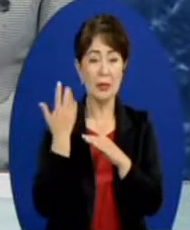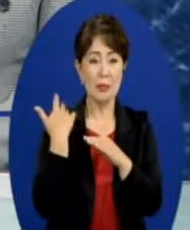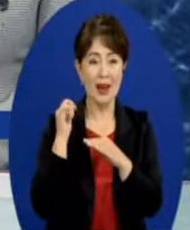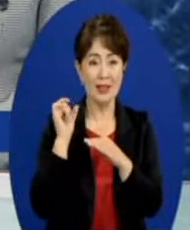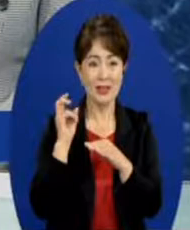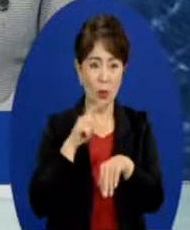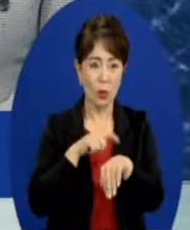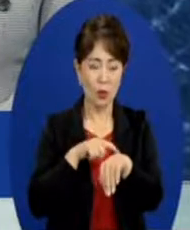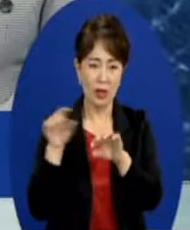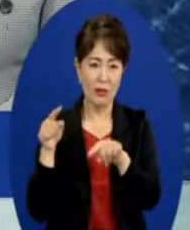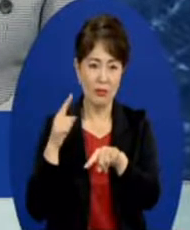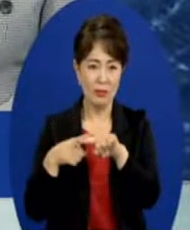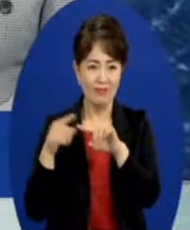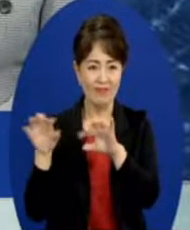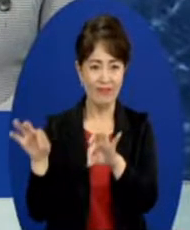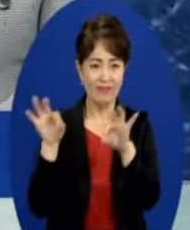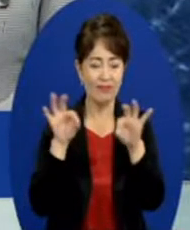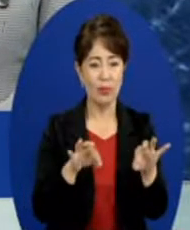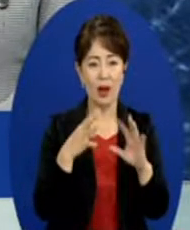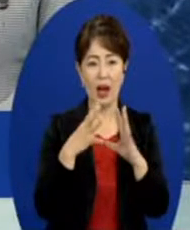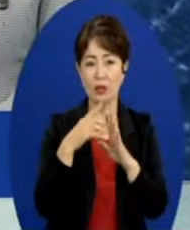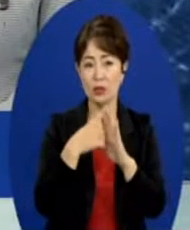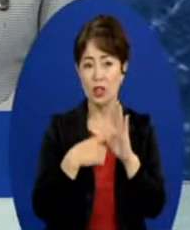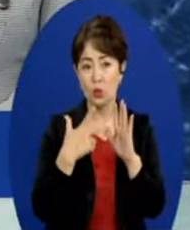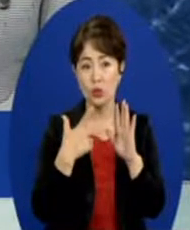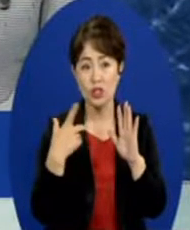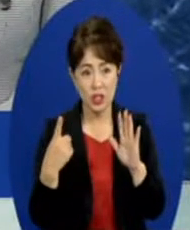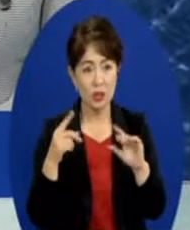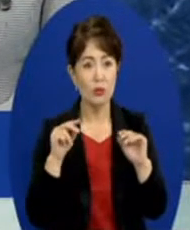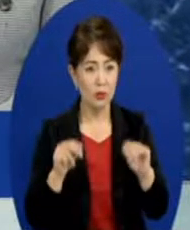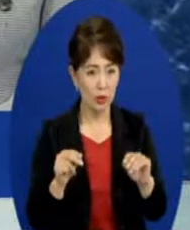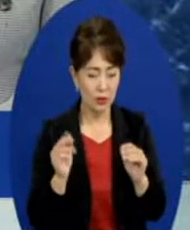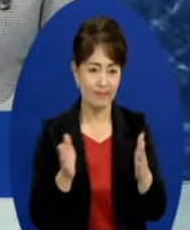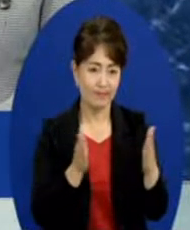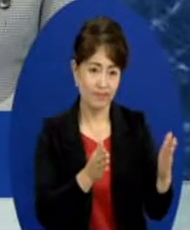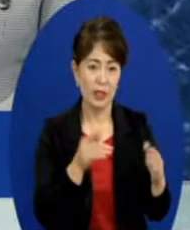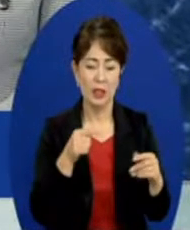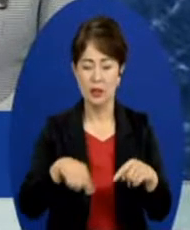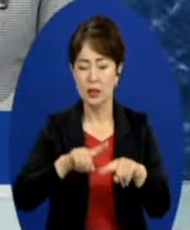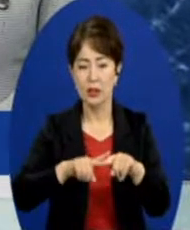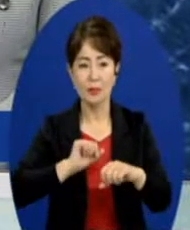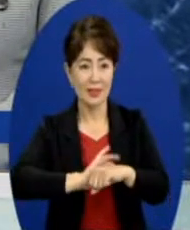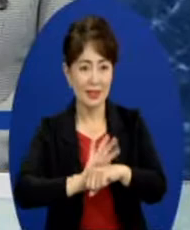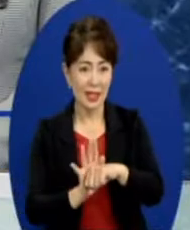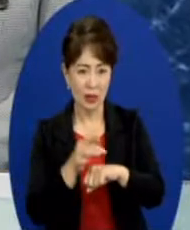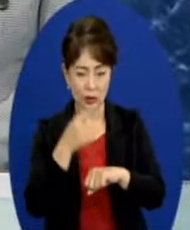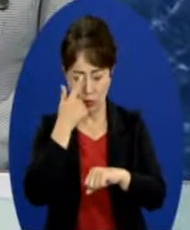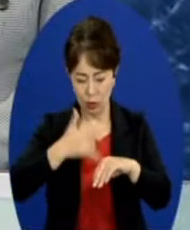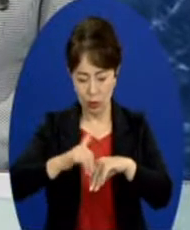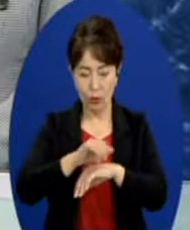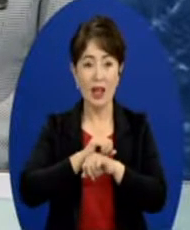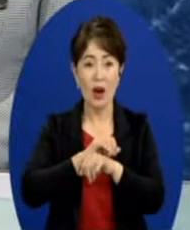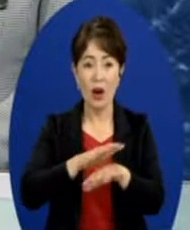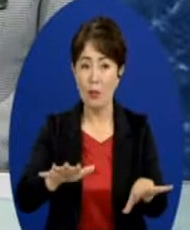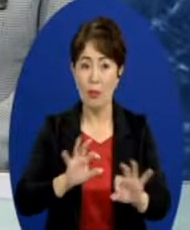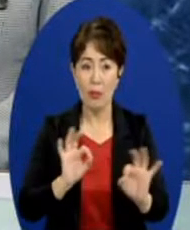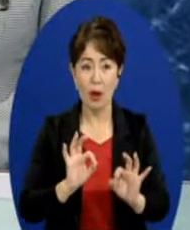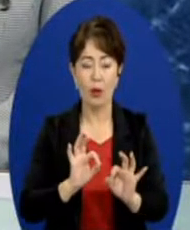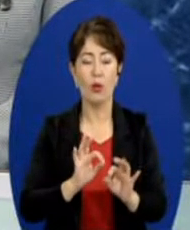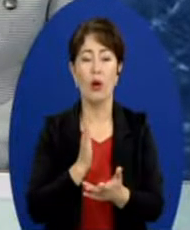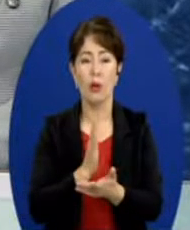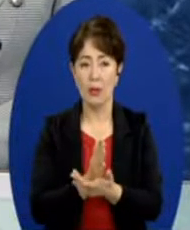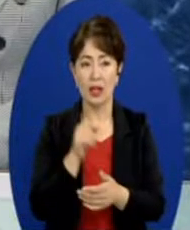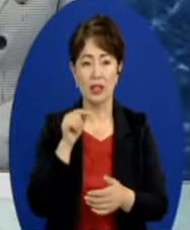бэлэн байдал шилжсэн хугацааг 10 дугаар сарын 31-ний дуустал сунгахаар шийдвэрлэлээ. Манай улс цар тахлыг дотооддоо алдаагүй. Тиймээс энэ